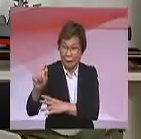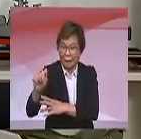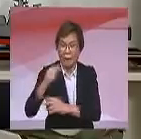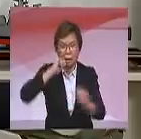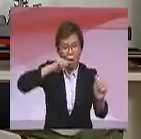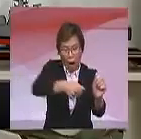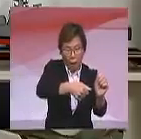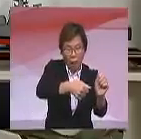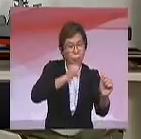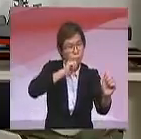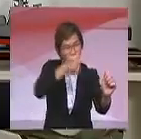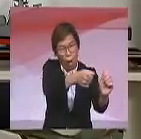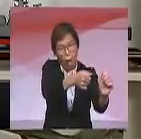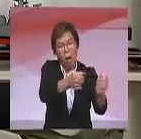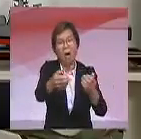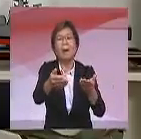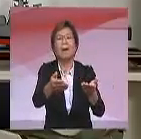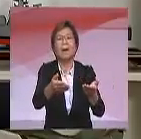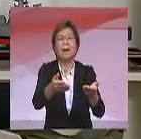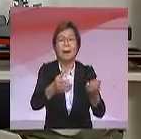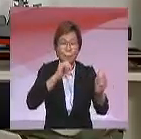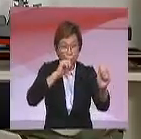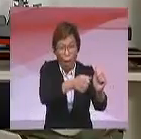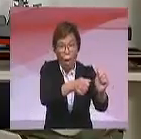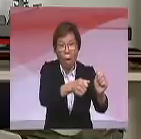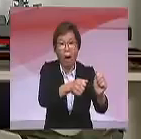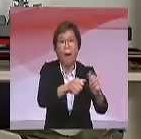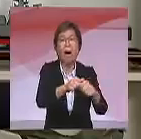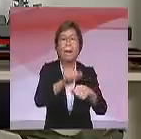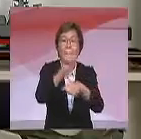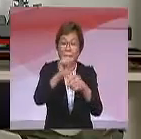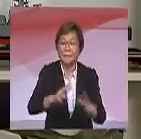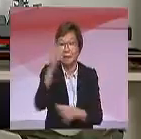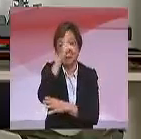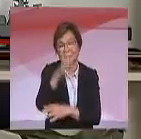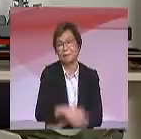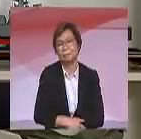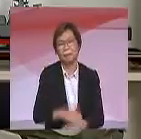mengeluarkan arahan kepada Perkhidmatan Awam. Jadi ini arahan, bukan